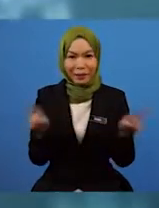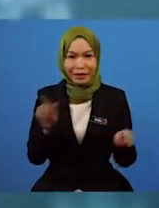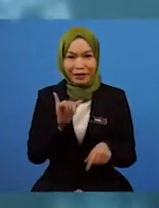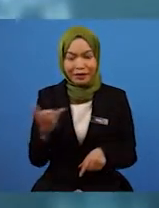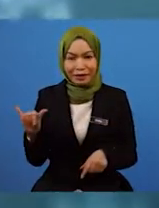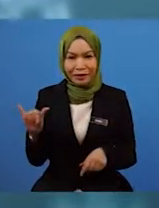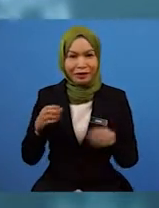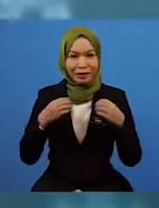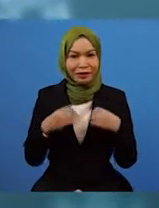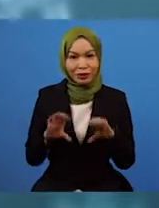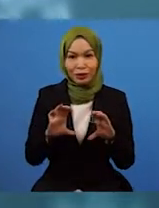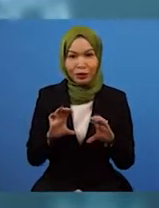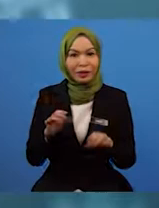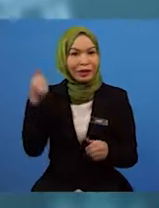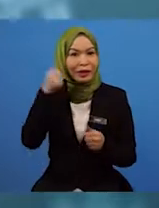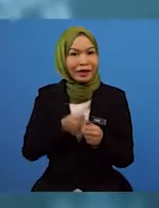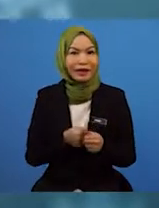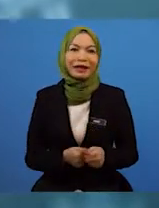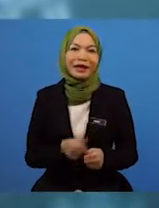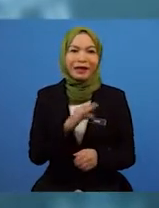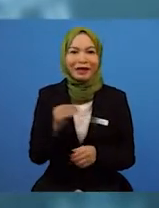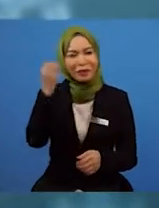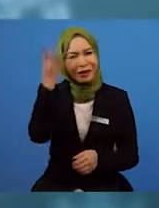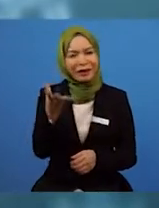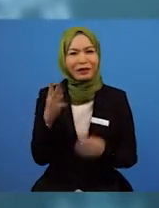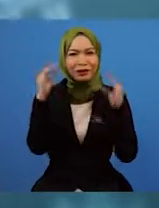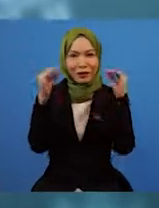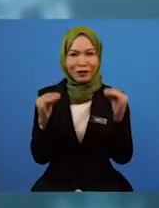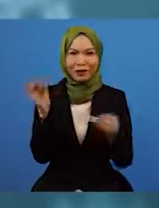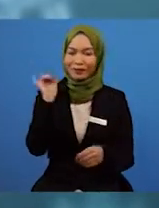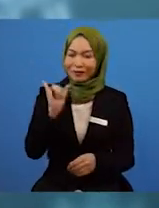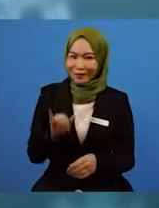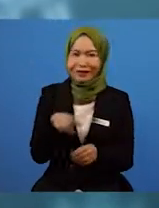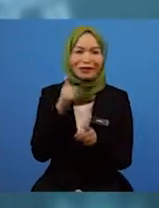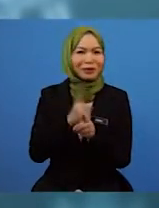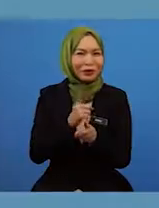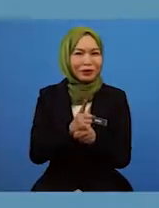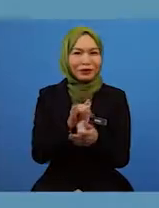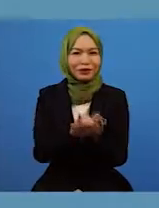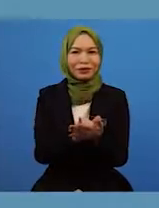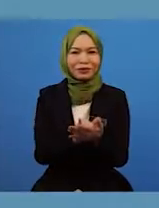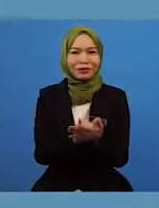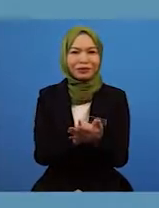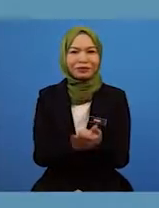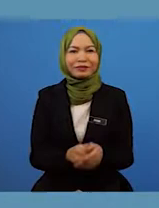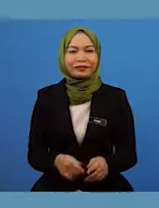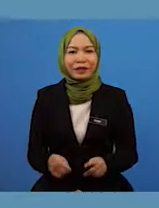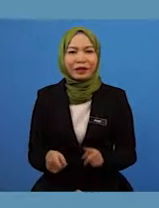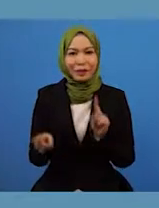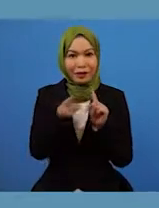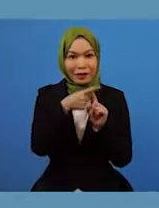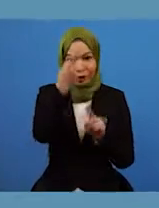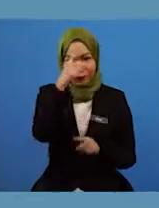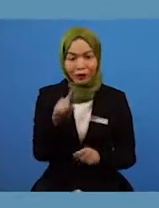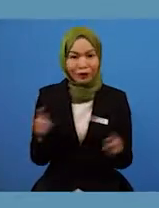Cuba ingat balik dan beritahu cikgu. Ya, betul tu. Positif untuk